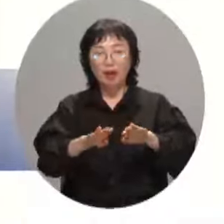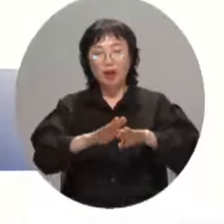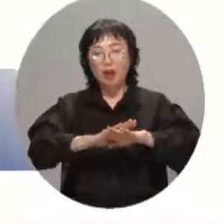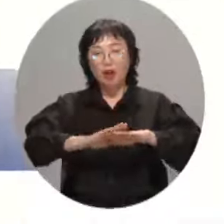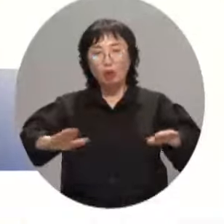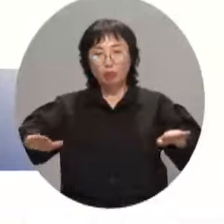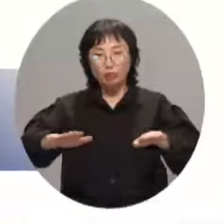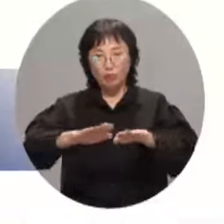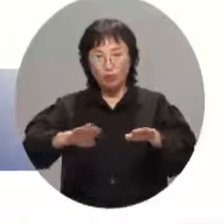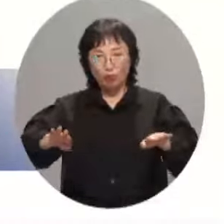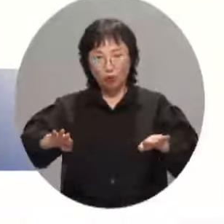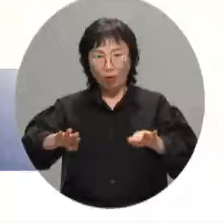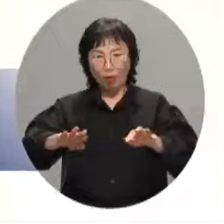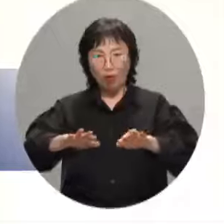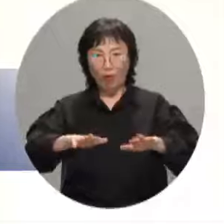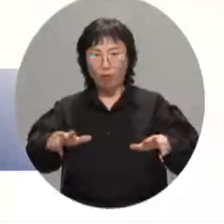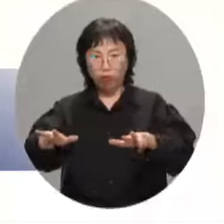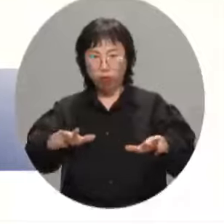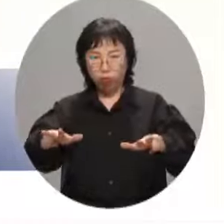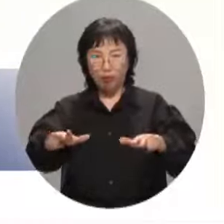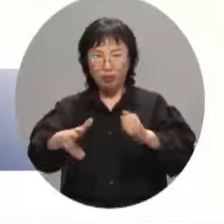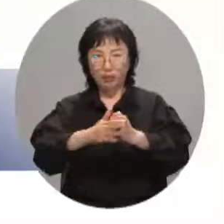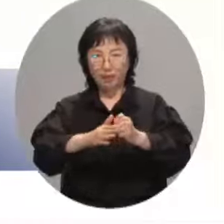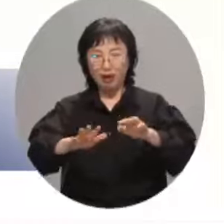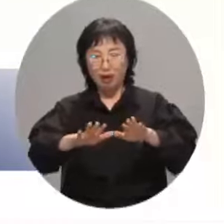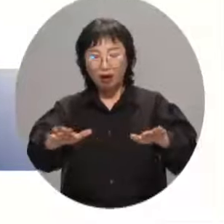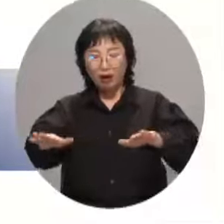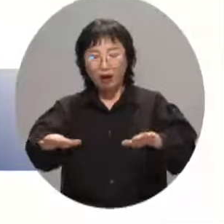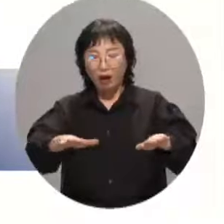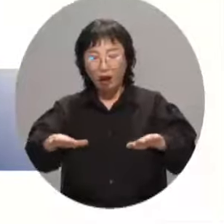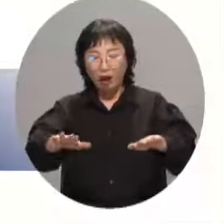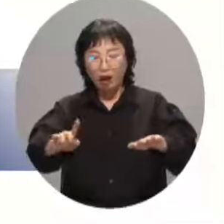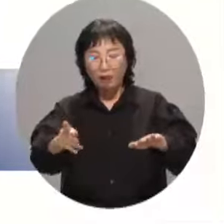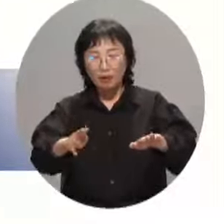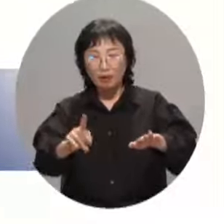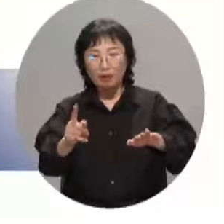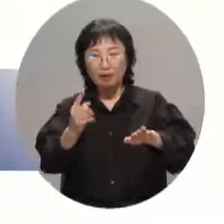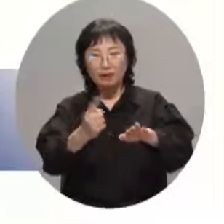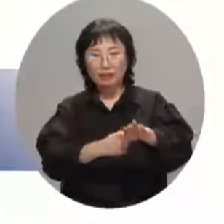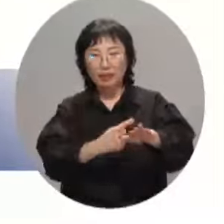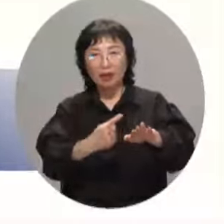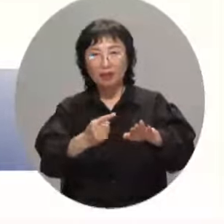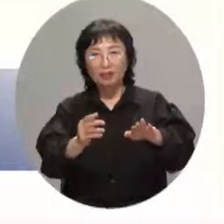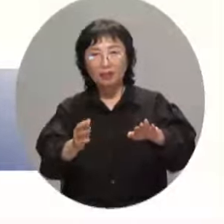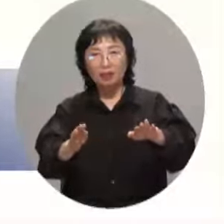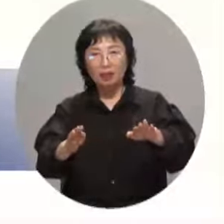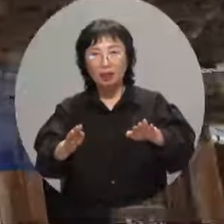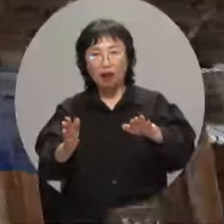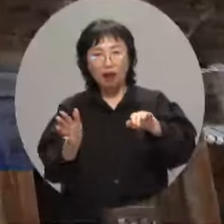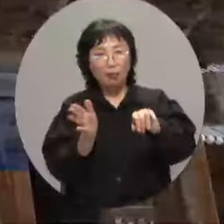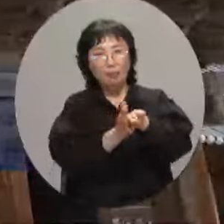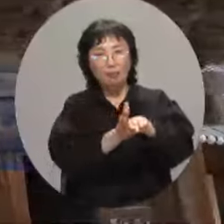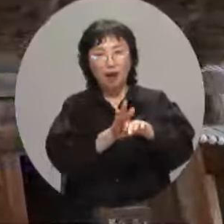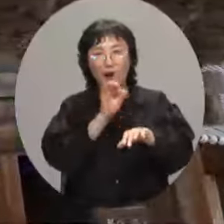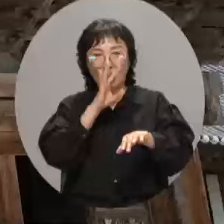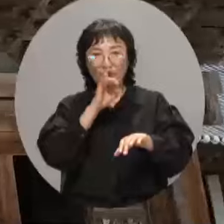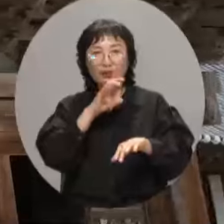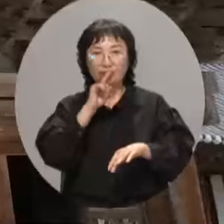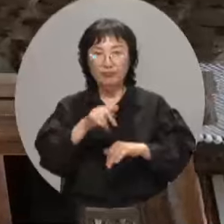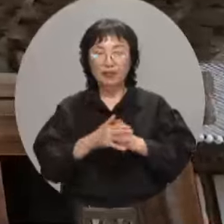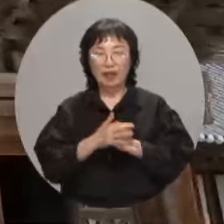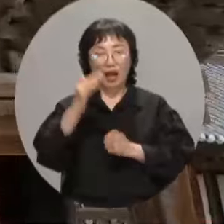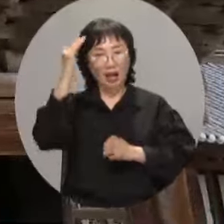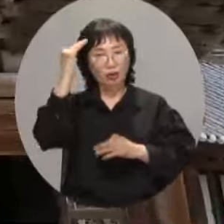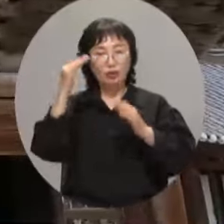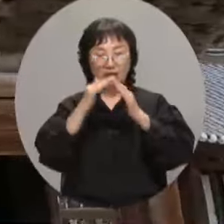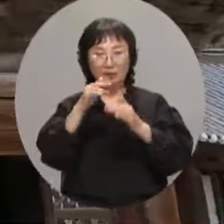하니까 이게 이제 흔들어진 다음에 여기 간격이 벌어지면 탄성을 가지지 않기 때문에 다시 이렇게 붙지를 않습니다. 반면